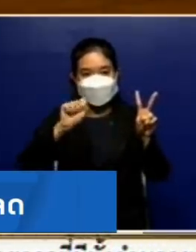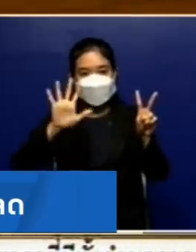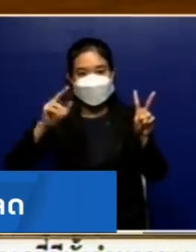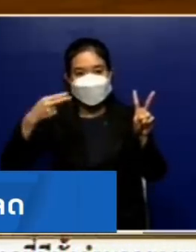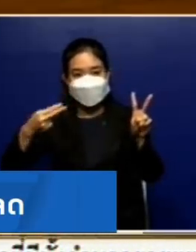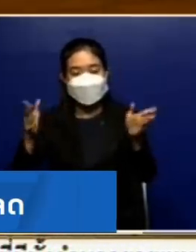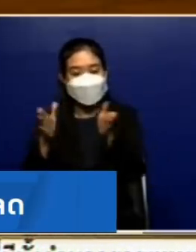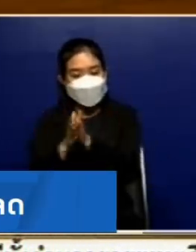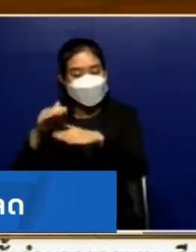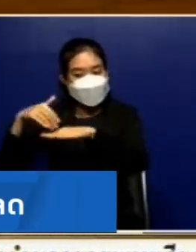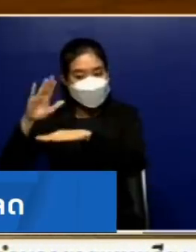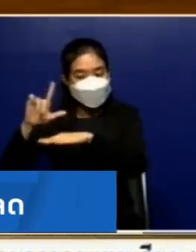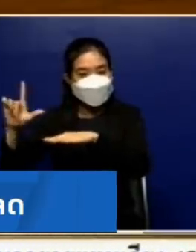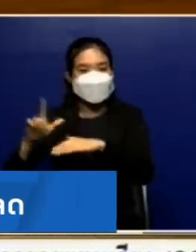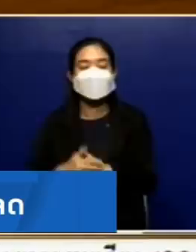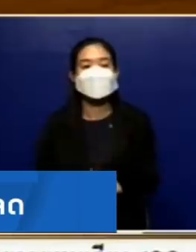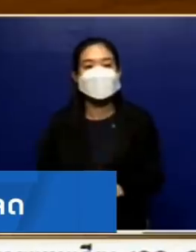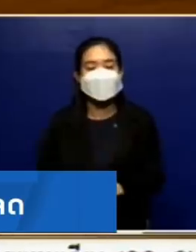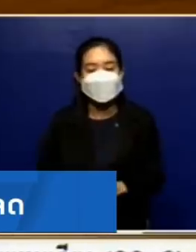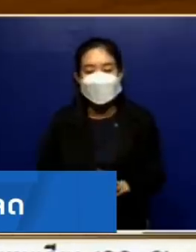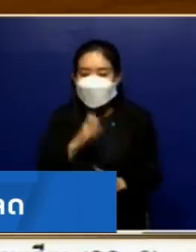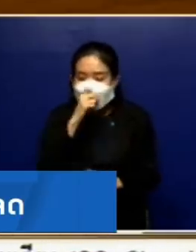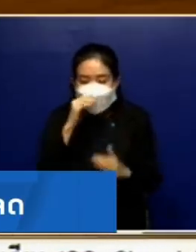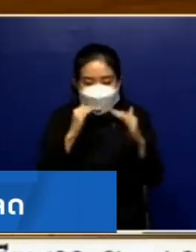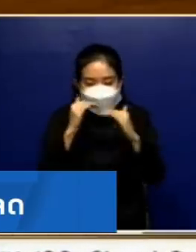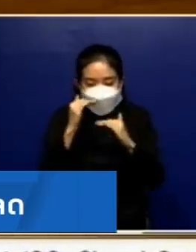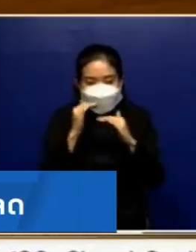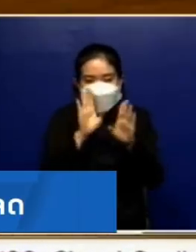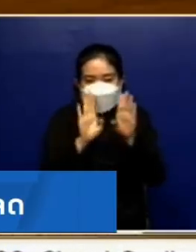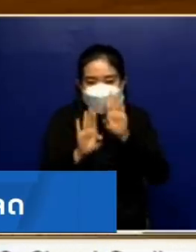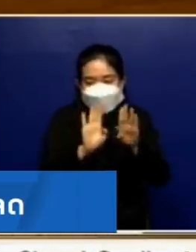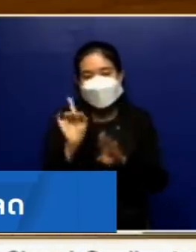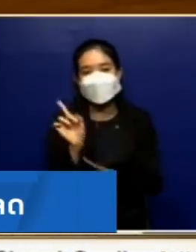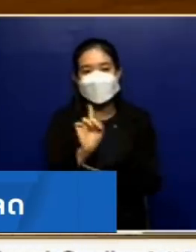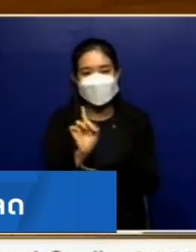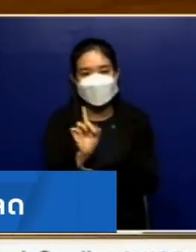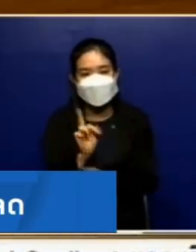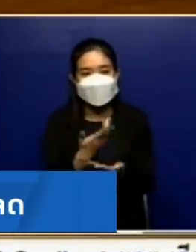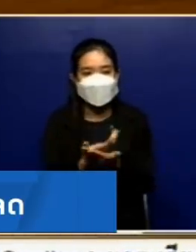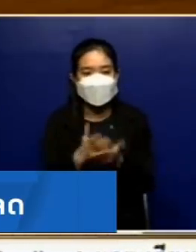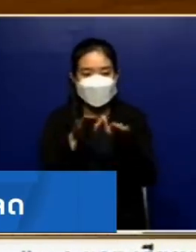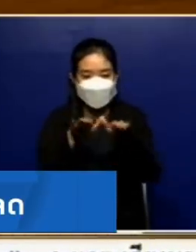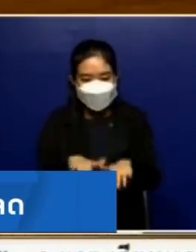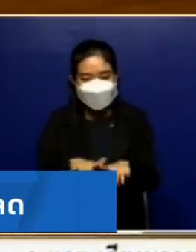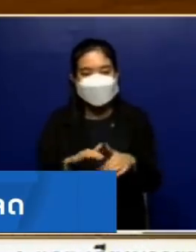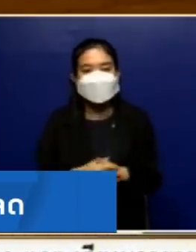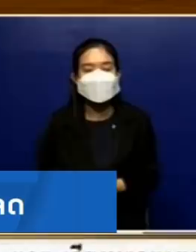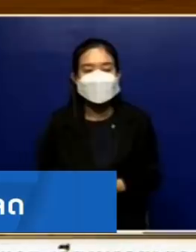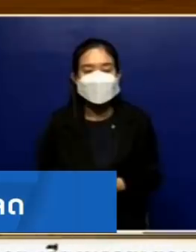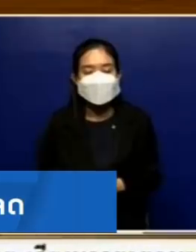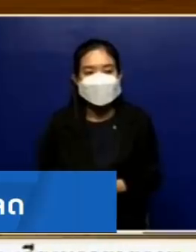295,681 ล้านบาทนะครับแล้วเมื่อเทียบกับปี64ลดลงเพียงแ